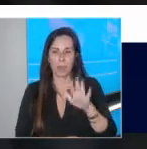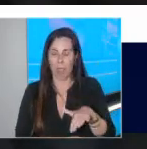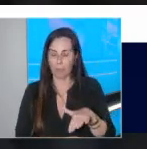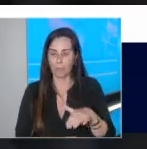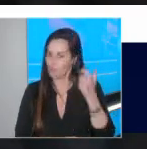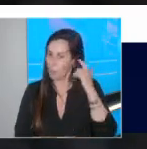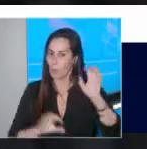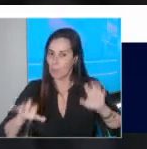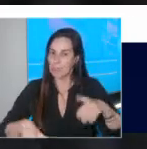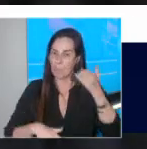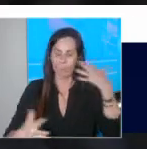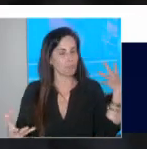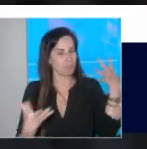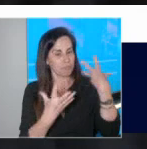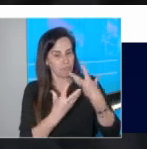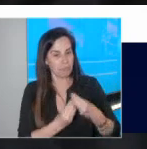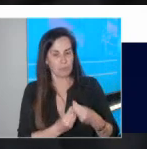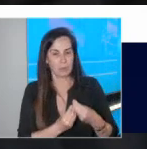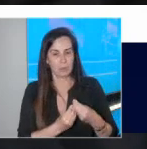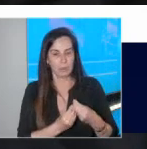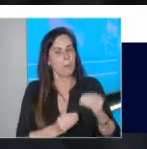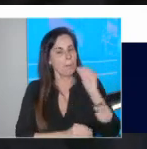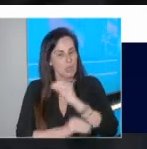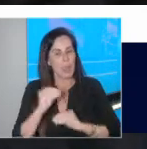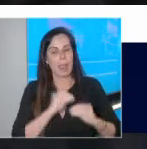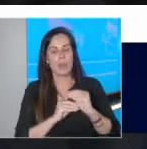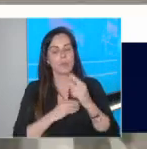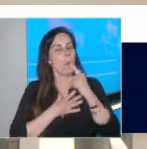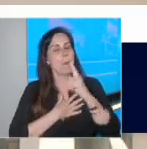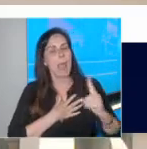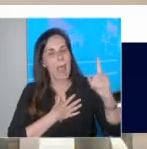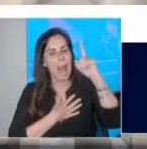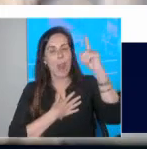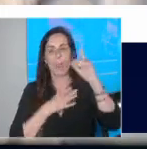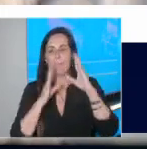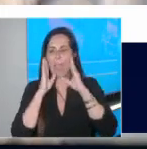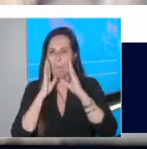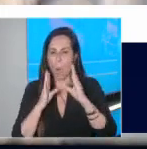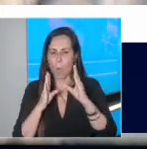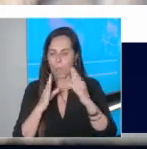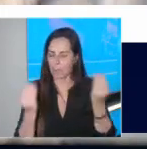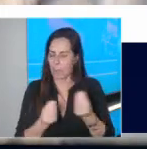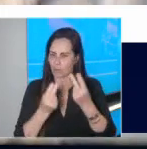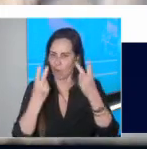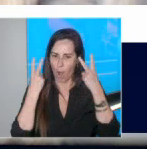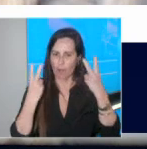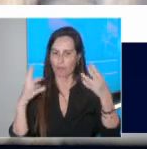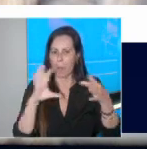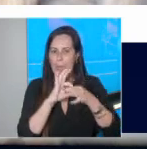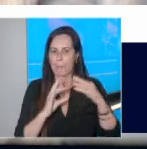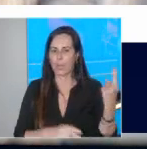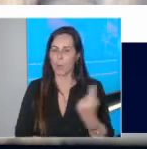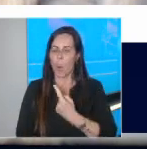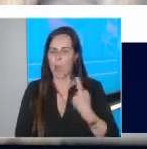שומעים נשיאים אמריקנים לאורך השנים משתמשים באלוהים ובאמונה כאל ערך שמחבר את